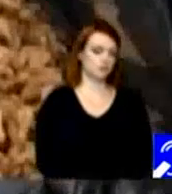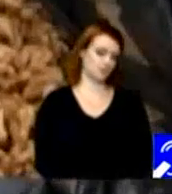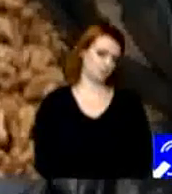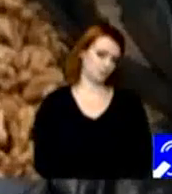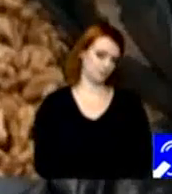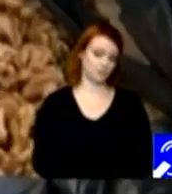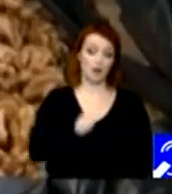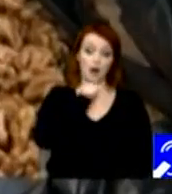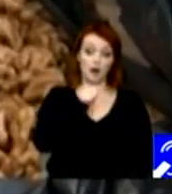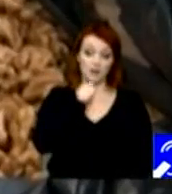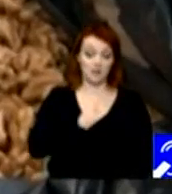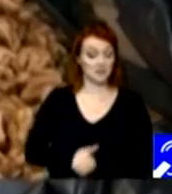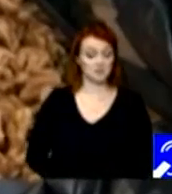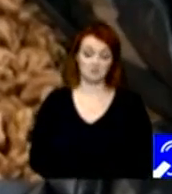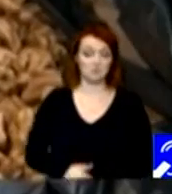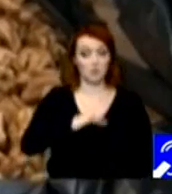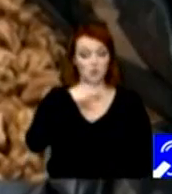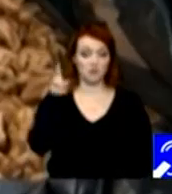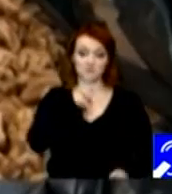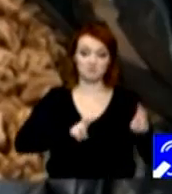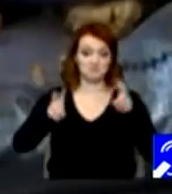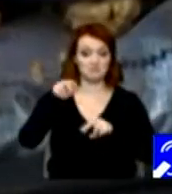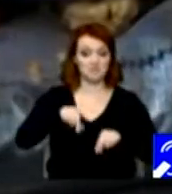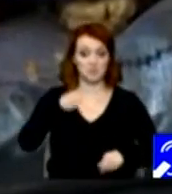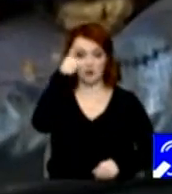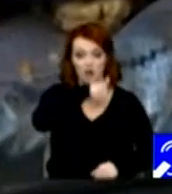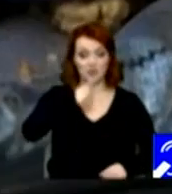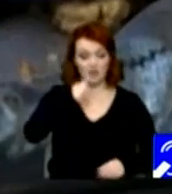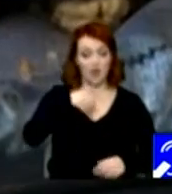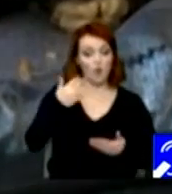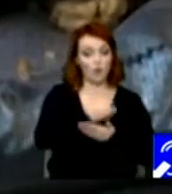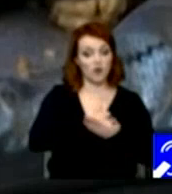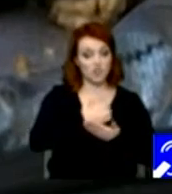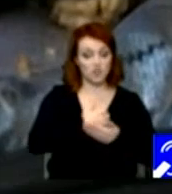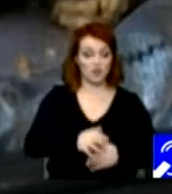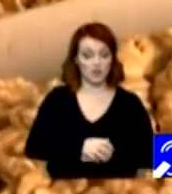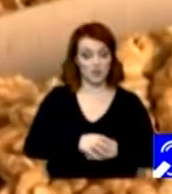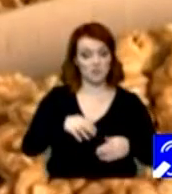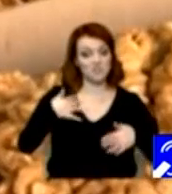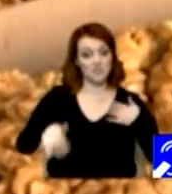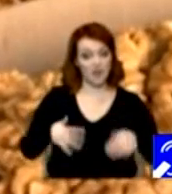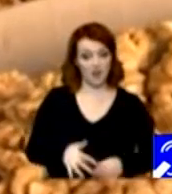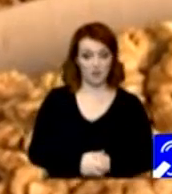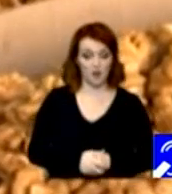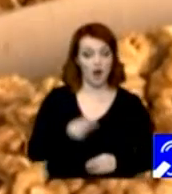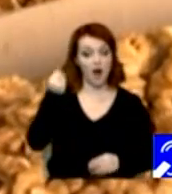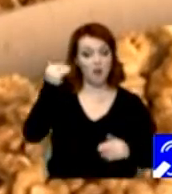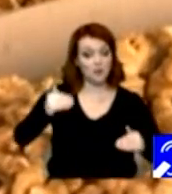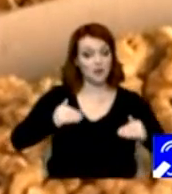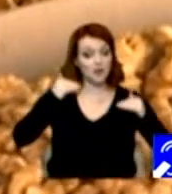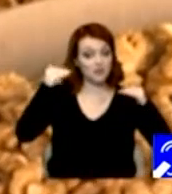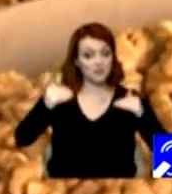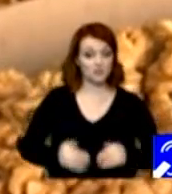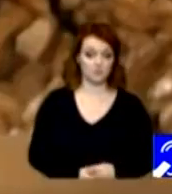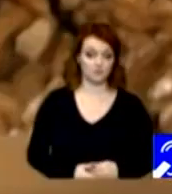pseudo de nucă e la mare căutare și în acest an Recolta a slabă iar prețurile au crescut Cât costă 1 Kg de miez de